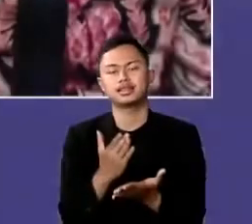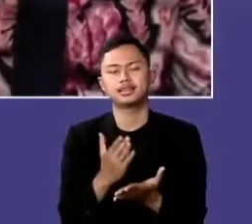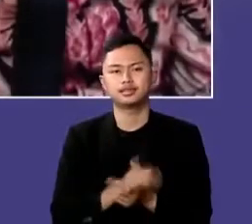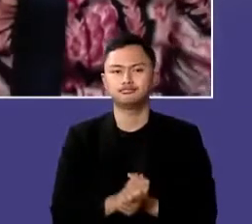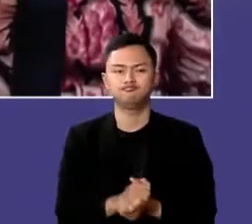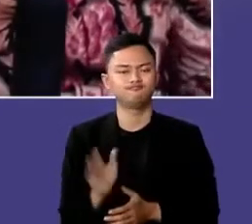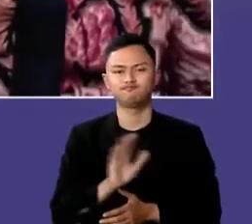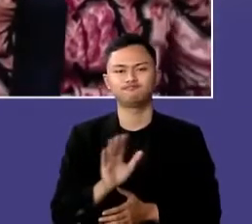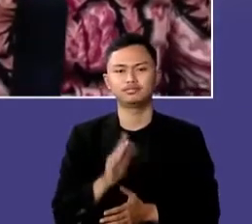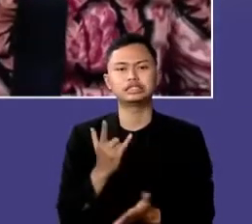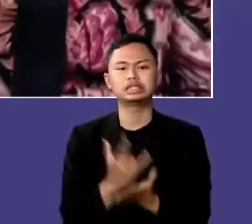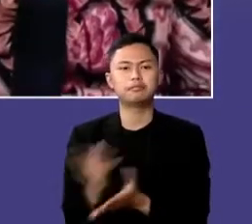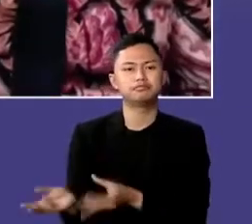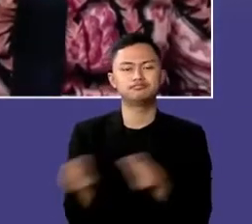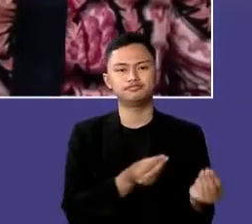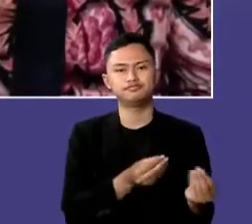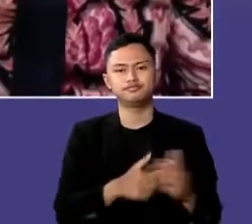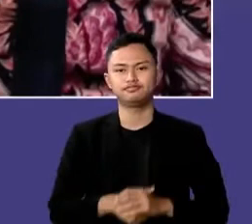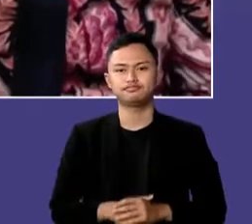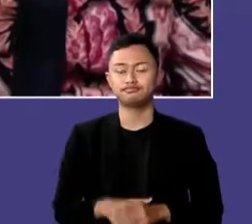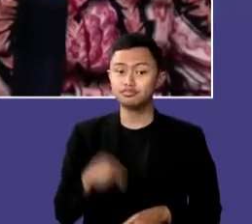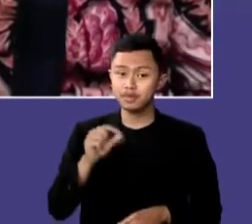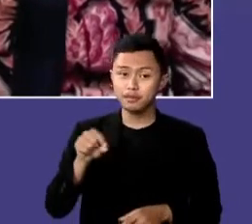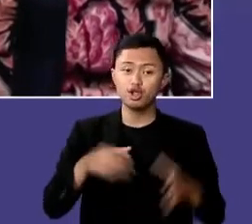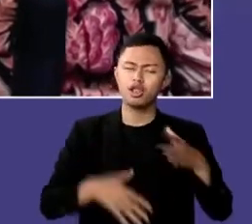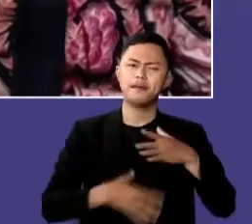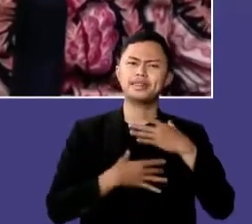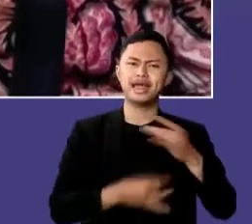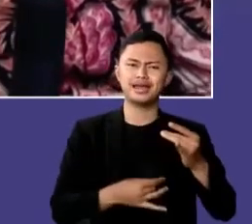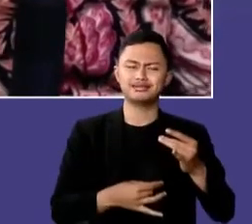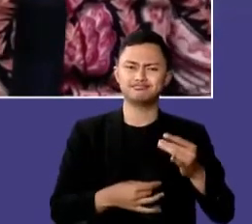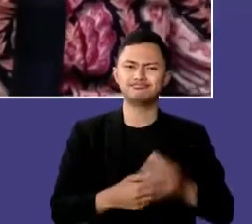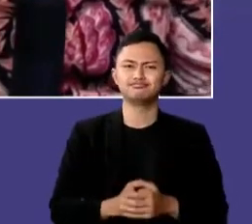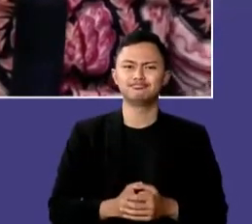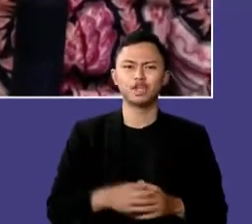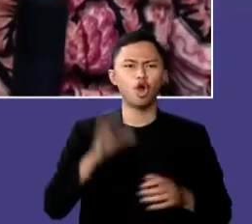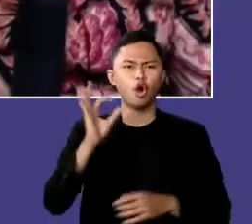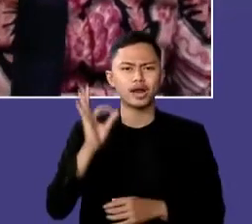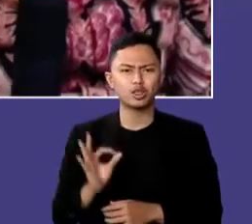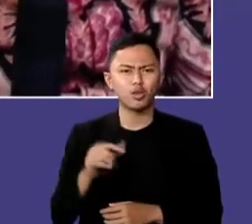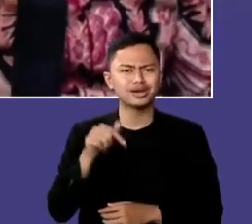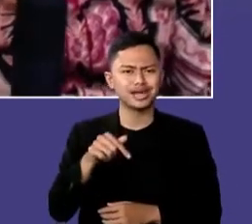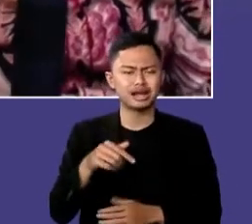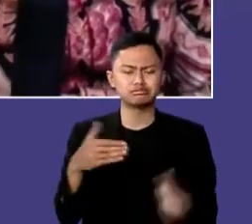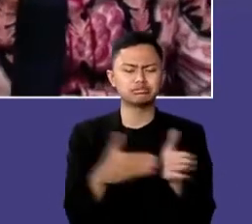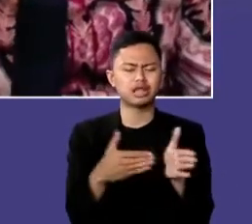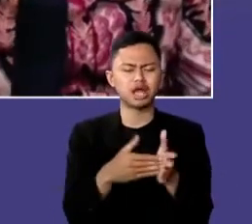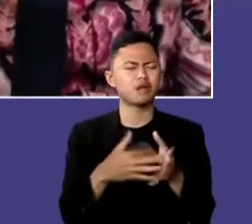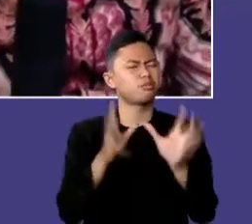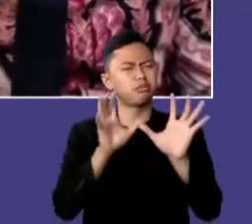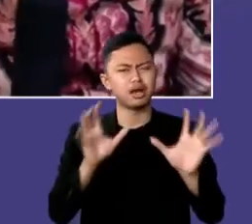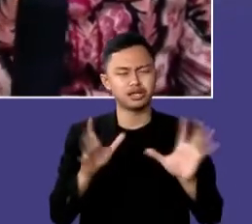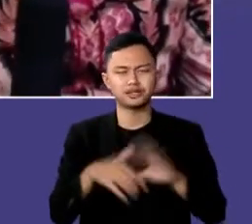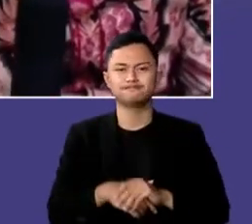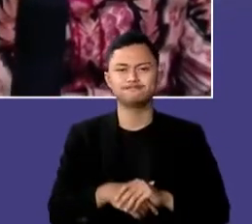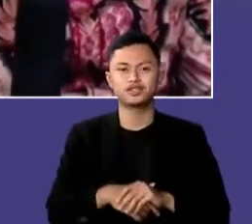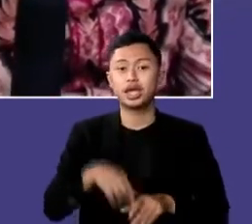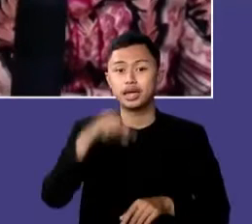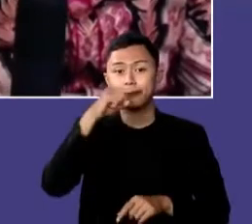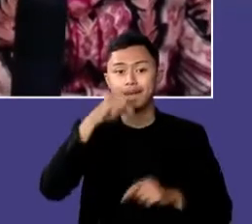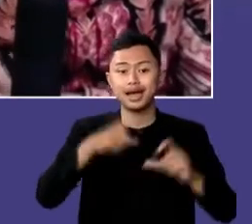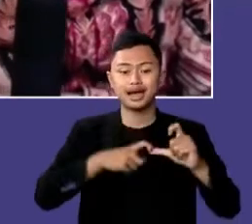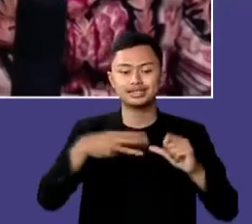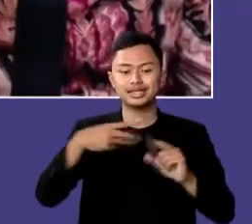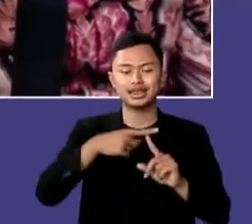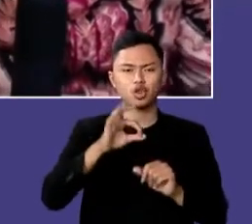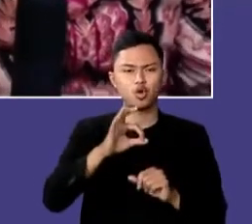ia menarik dokter jadi menjadi orang tua dimasa pandem ini tantangannya besar sekali ini Kak Seto nah yang masuk dalam kategori anak nikah